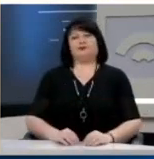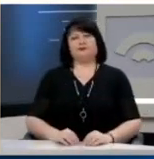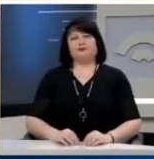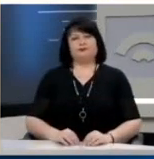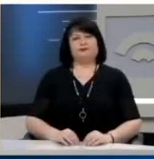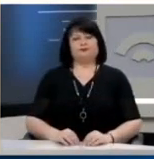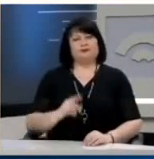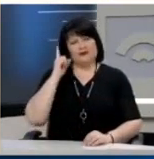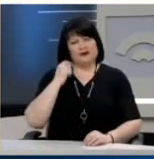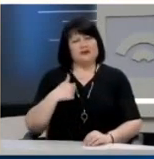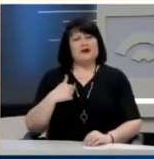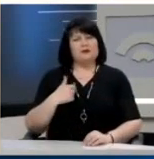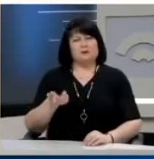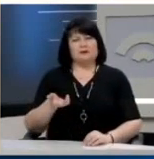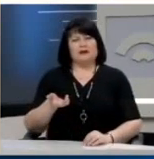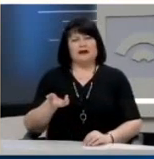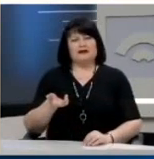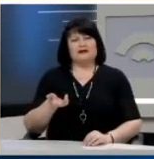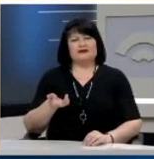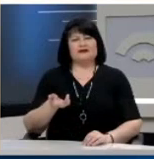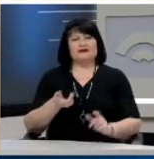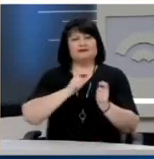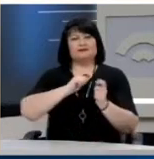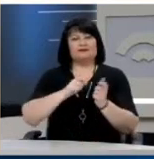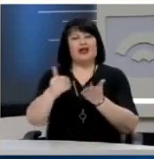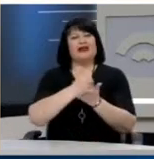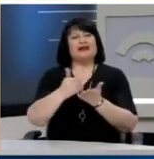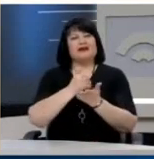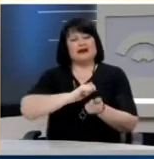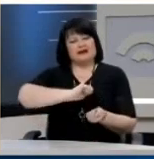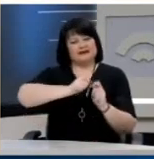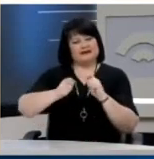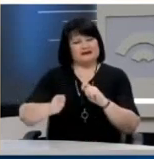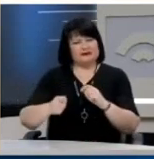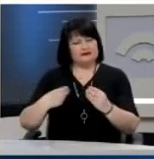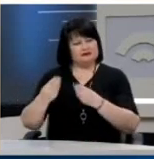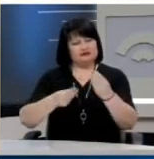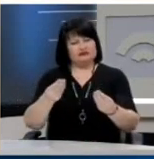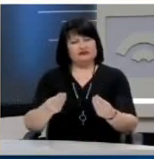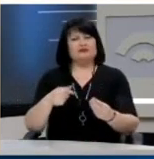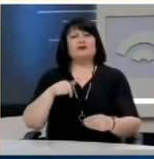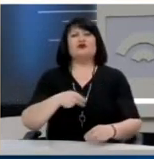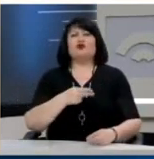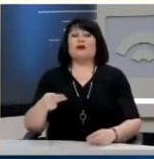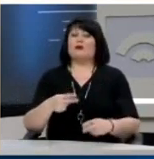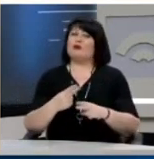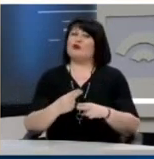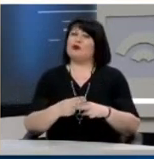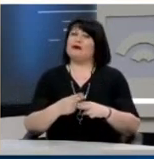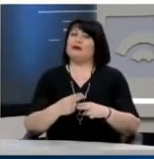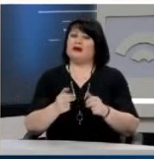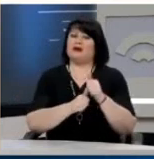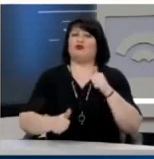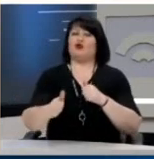Ξέρετε, για μας η αποκατάσταση των αδικιών είναι μια σημαντική